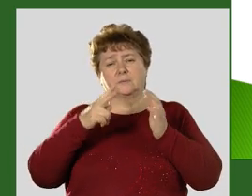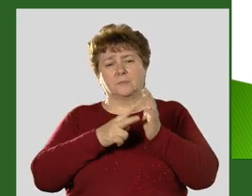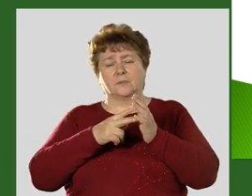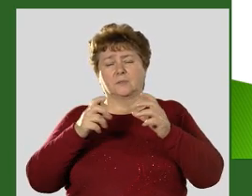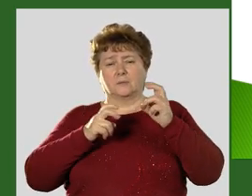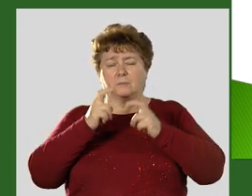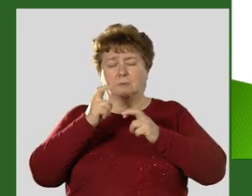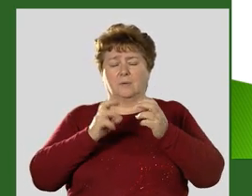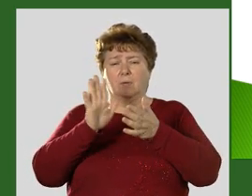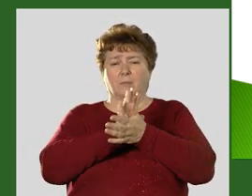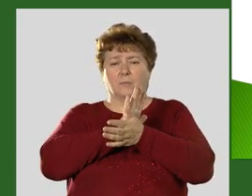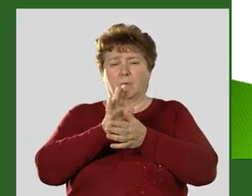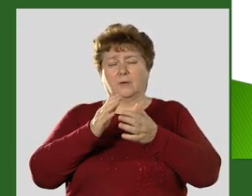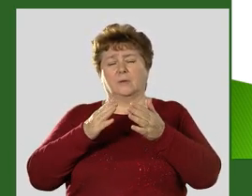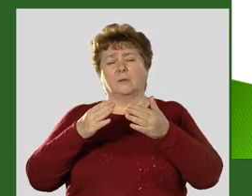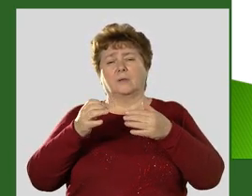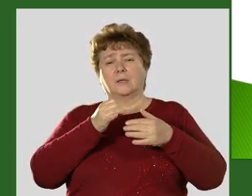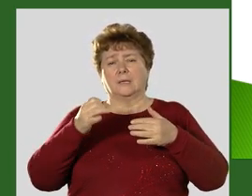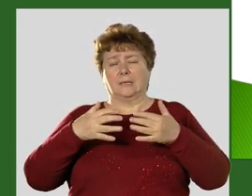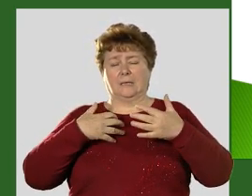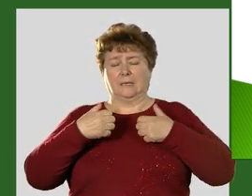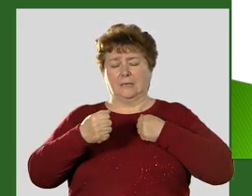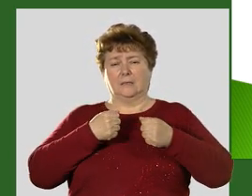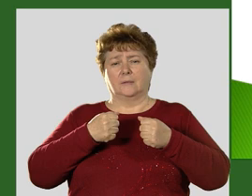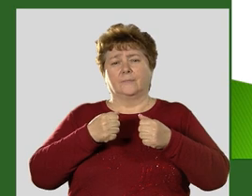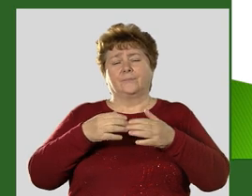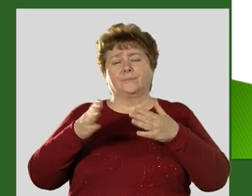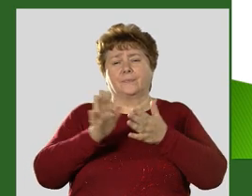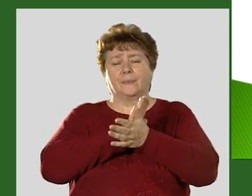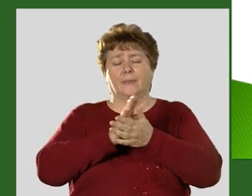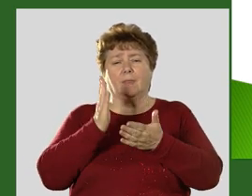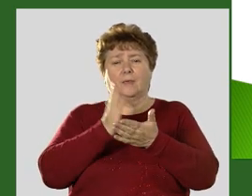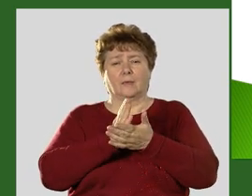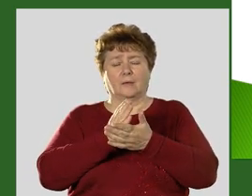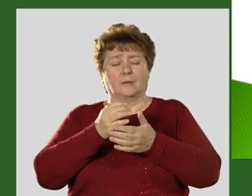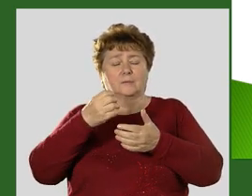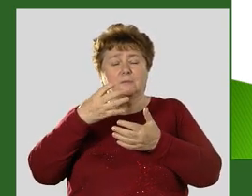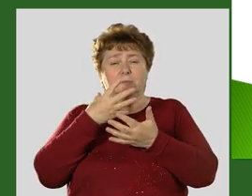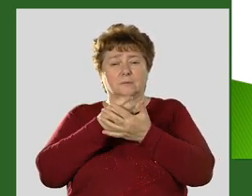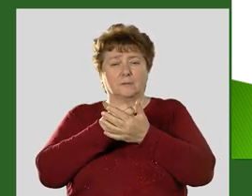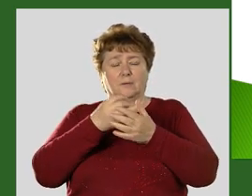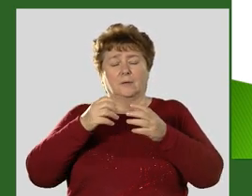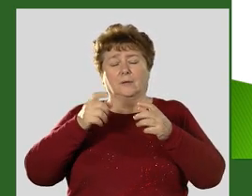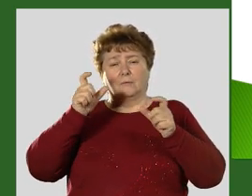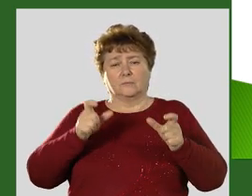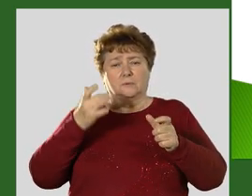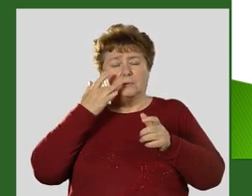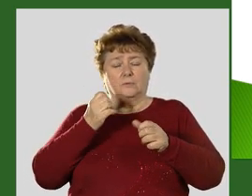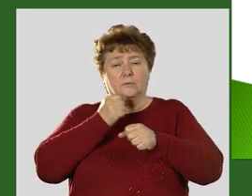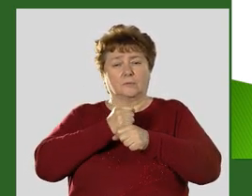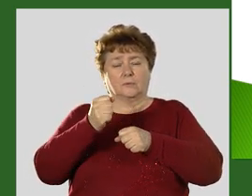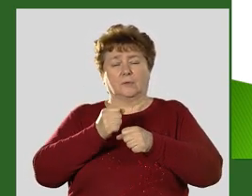предприятий по производству бумаги и картона. Есть также индивидуальные предприниматели, которые занимаются производством